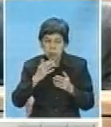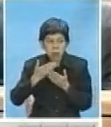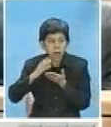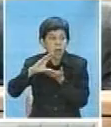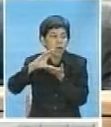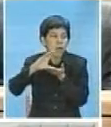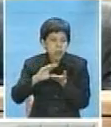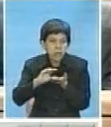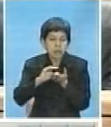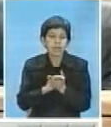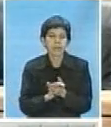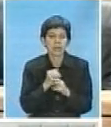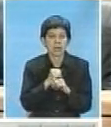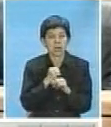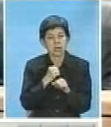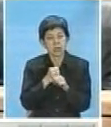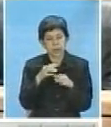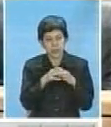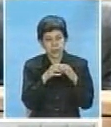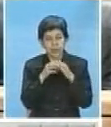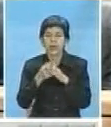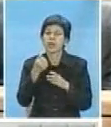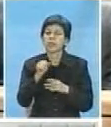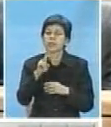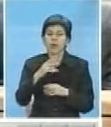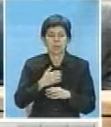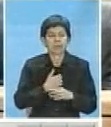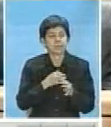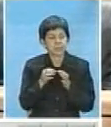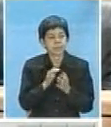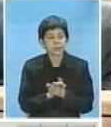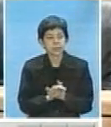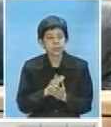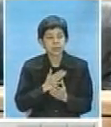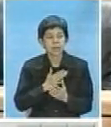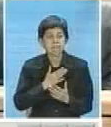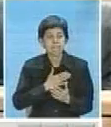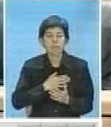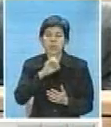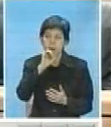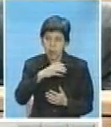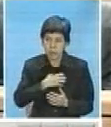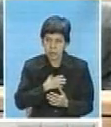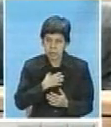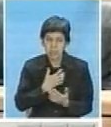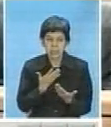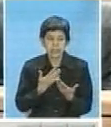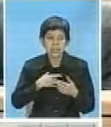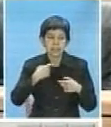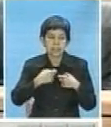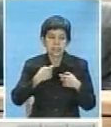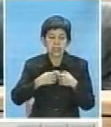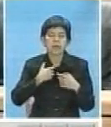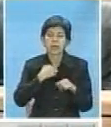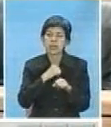วดใน12หมวดด้วยกันนะครับผมคงไม่อธิบายรายละเอียดไปอยากจะกราบเรียนว่าคงเป็นการยากที่จะท